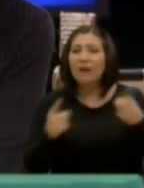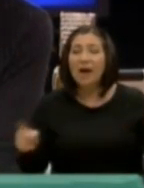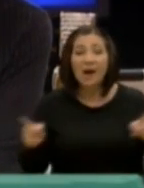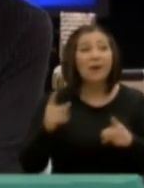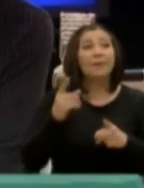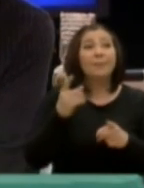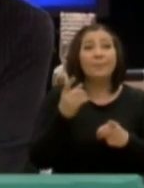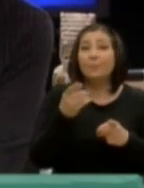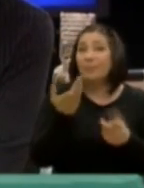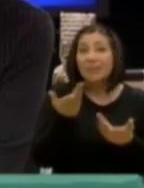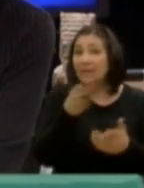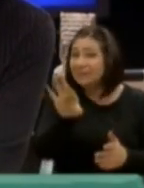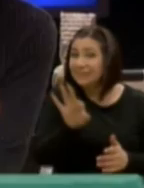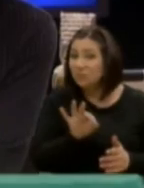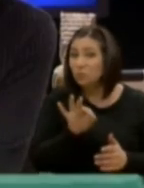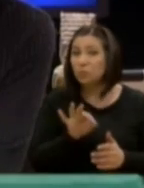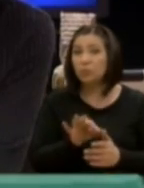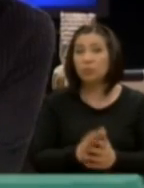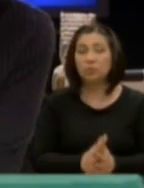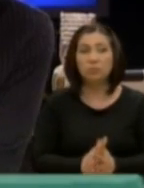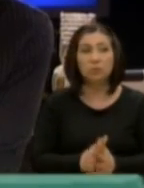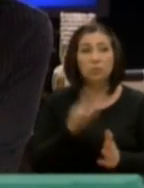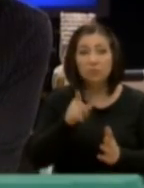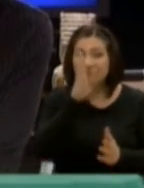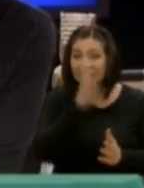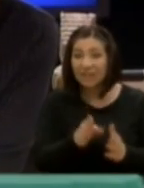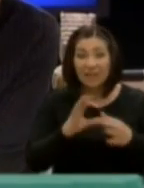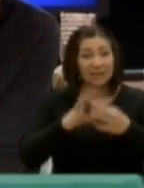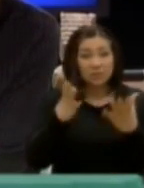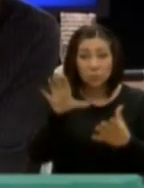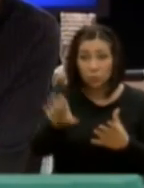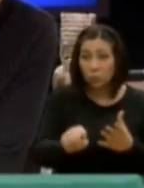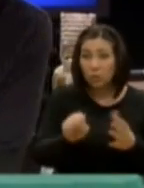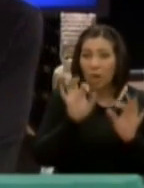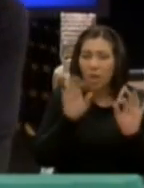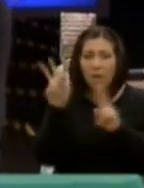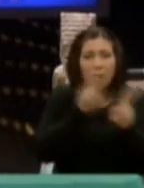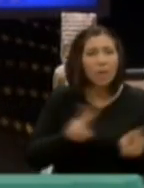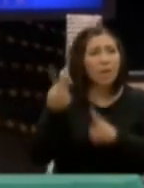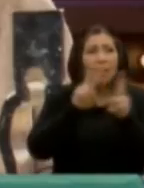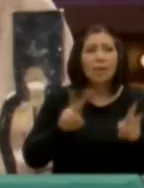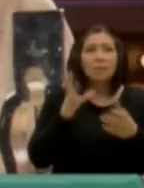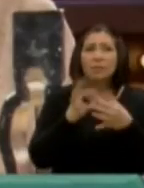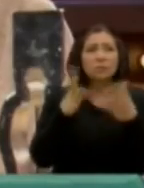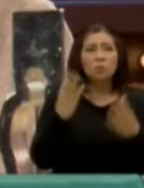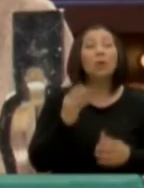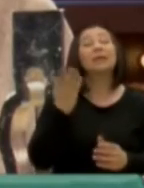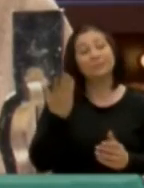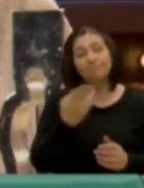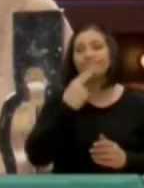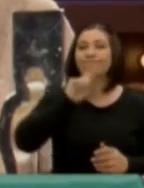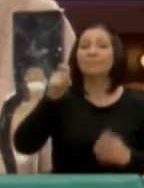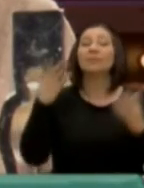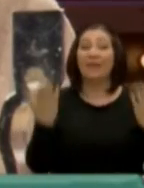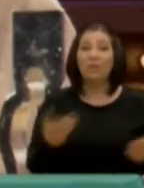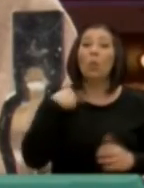maddenin lezzetleri birbirinden farklı oluyor. Siz bu diyor standardı nasıl tutturuyorsunuz? Bunu nasıl seçiyorsunuz evet. bademi? Buyurun. İşte o bademi